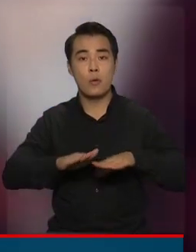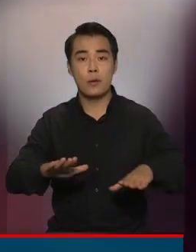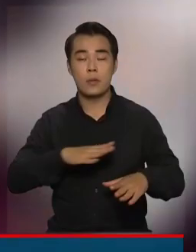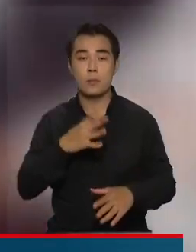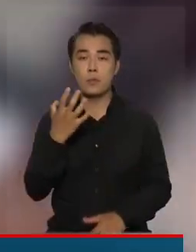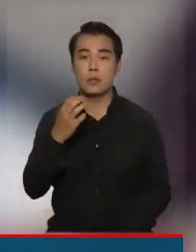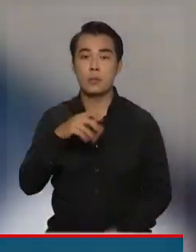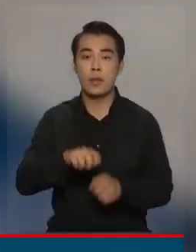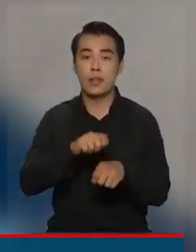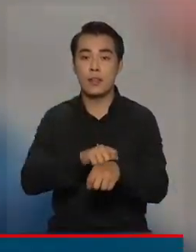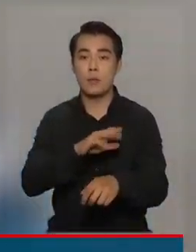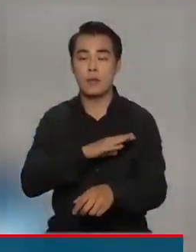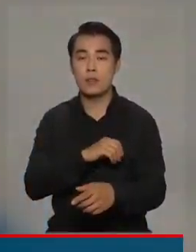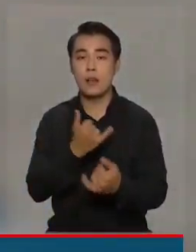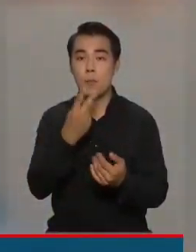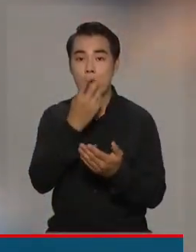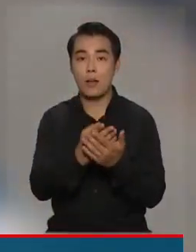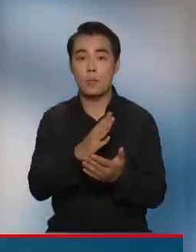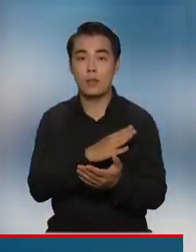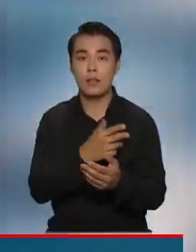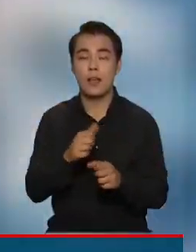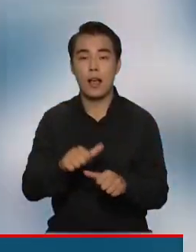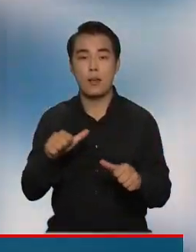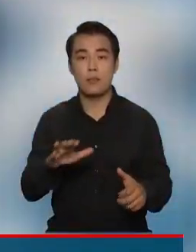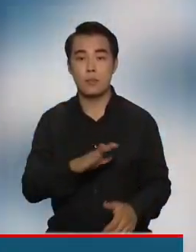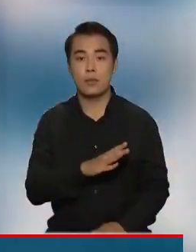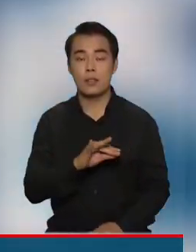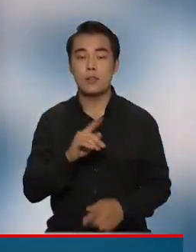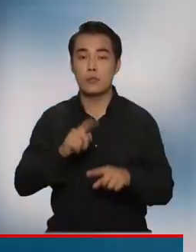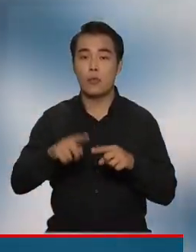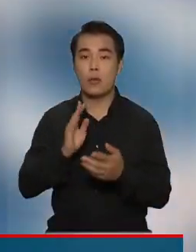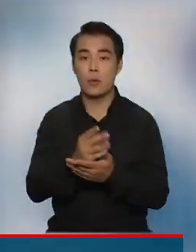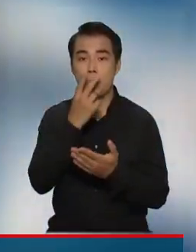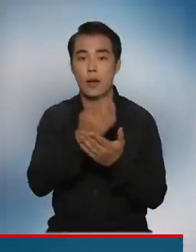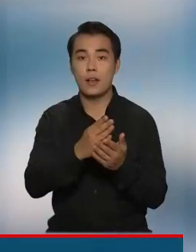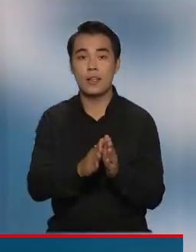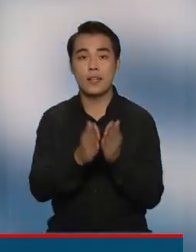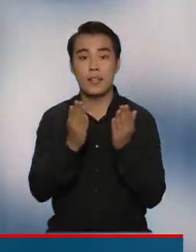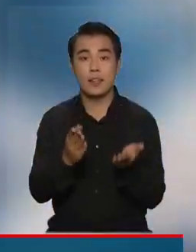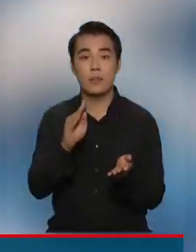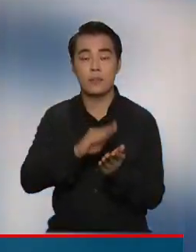500 метров. Достижение зафиксировано специальной комиссией, и совсем скоро их результаты должны